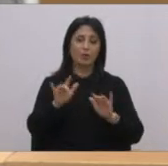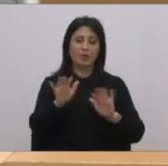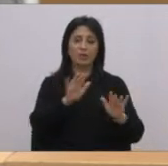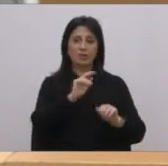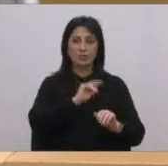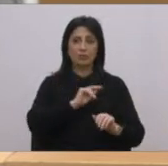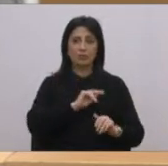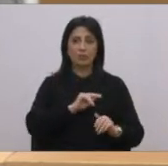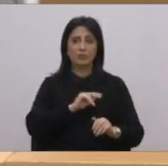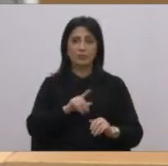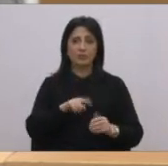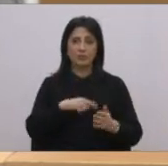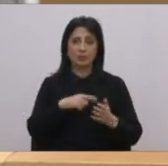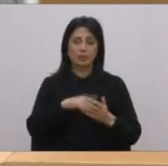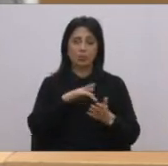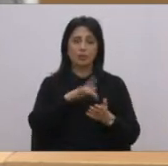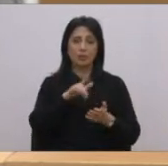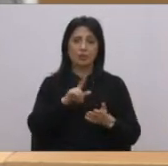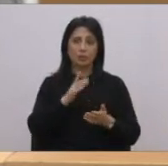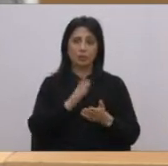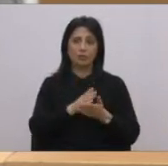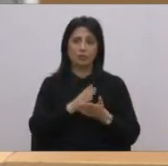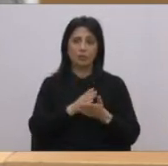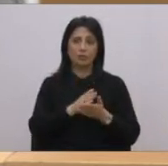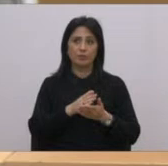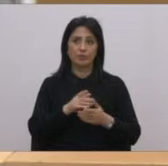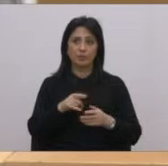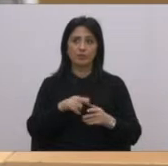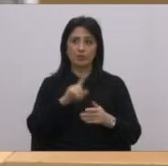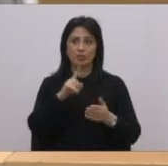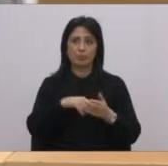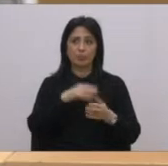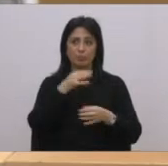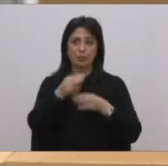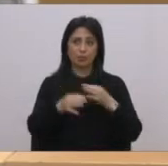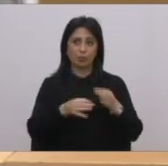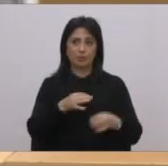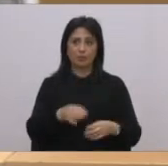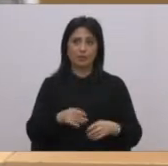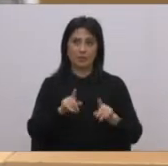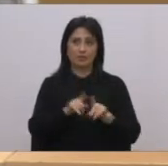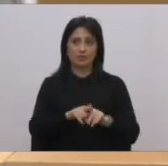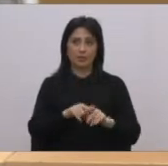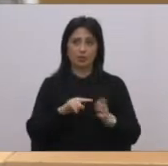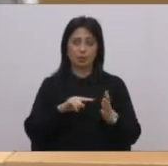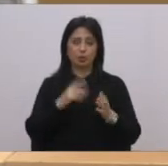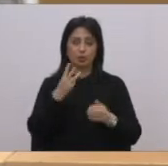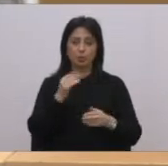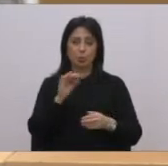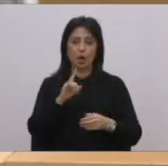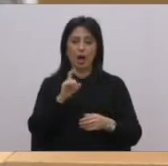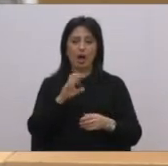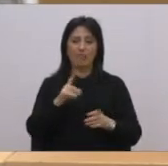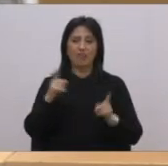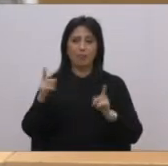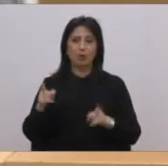ის კითხვები მოსახლეობისა თუ არის თვითონ სცემენ ამ კითხვებზე პასუხს. ასევე შუახევის მონაკვეთი, სადაც